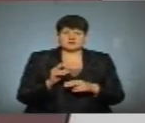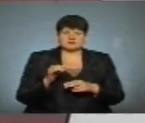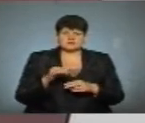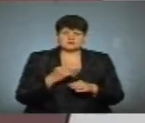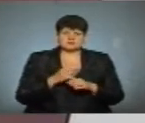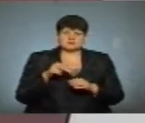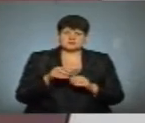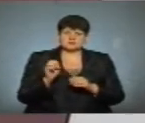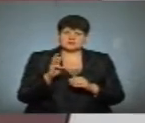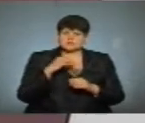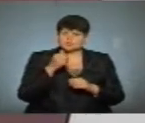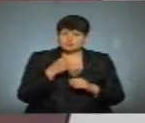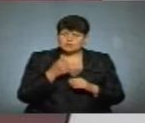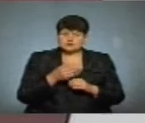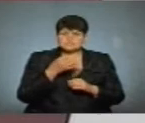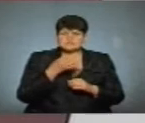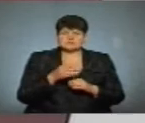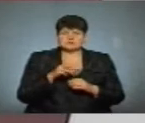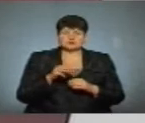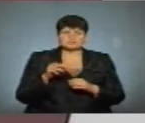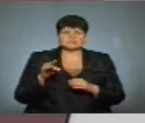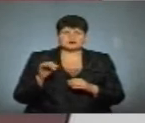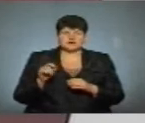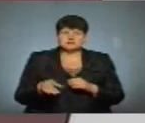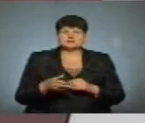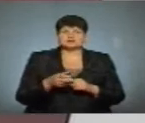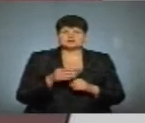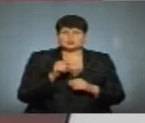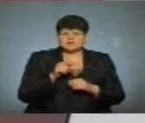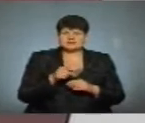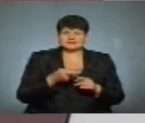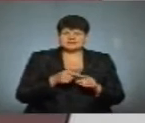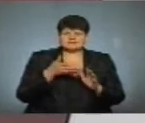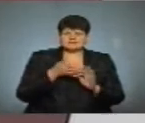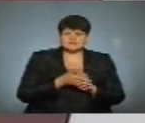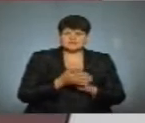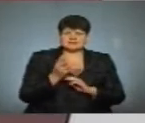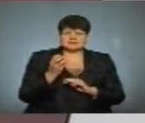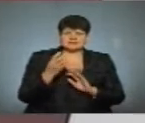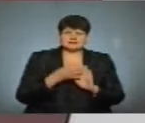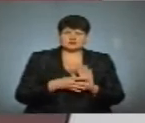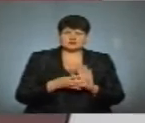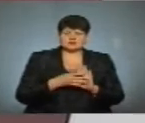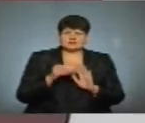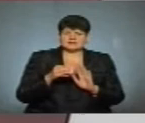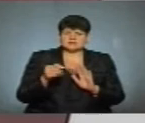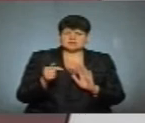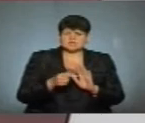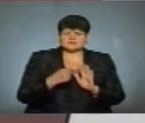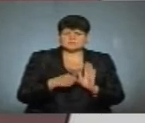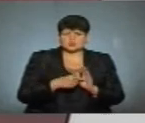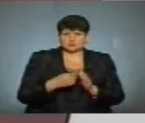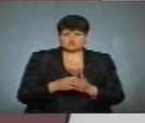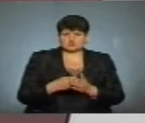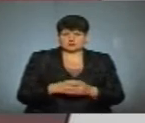зробили в 2013 році, повідомив Микола Трач. За його словами, тоді на це витратили 399 тисяч гривень з міського